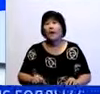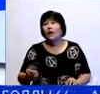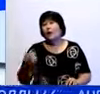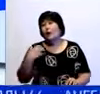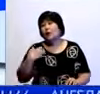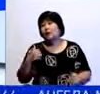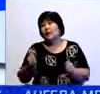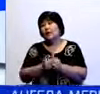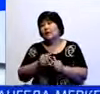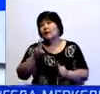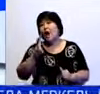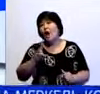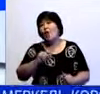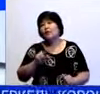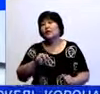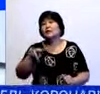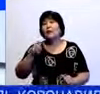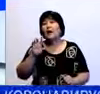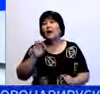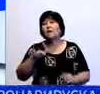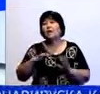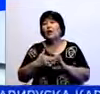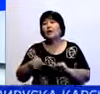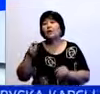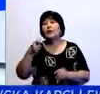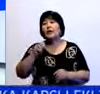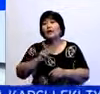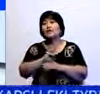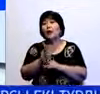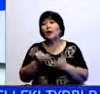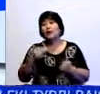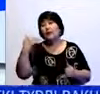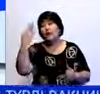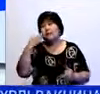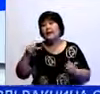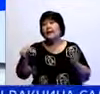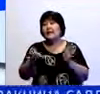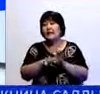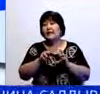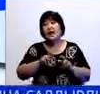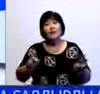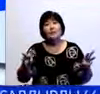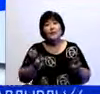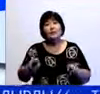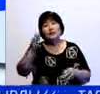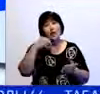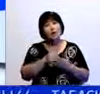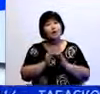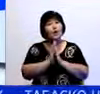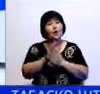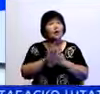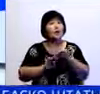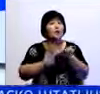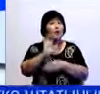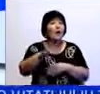Қызылорда іргесіндегі Науырыз, Махамбет елді мекендерін көгілдір отынмен қамтамасыз ету мақсатында энергетика министрлігіне бюджеттік өтінім